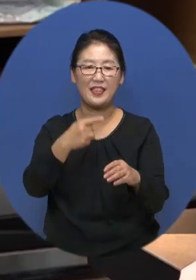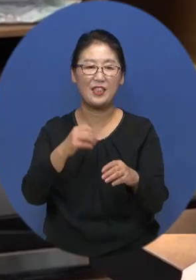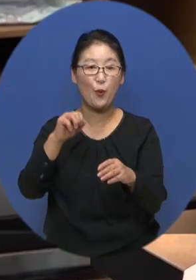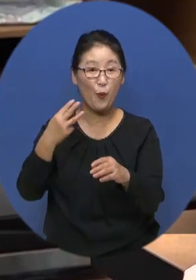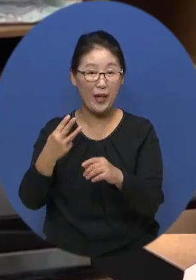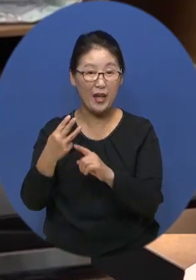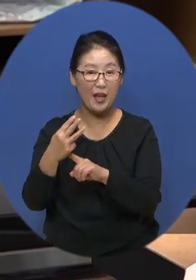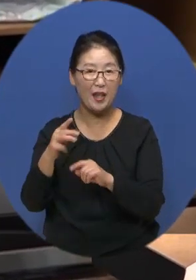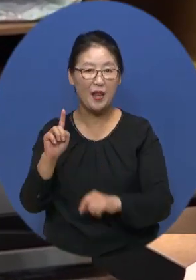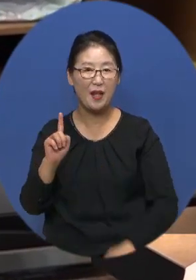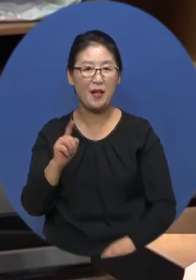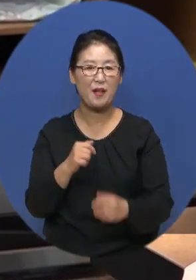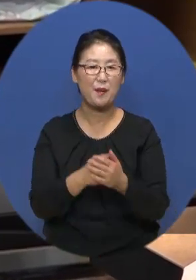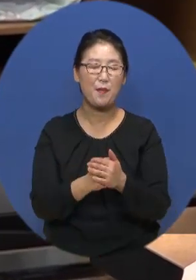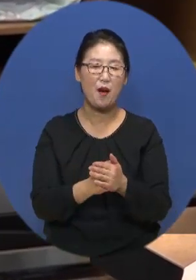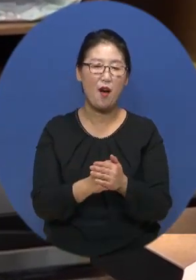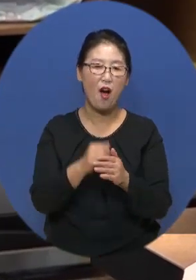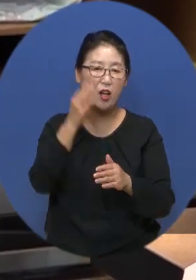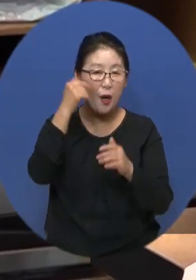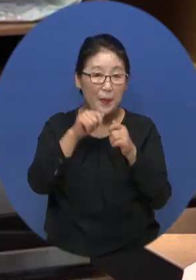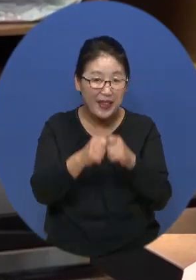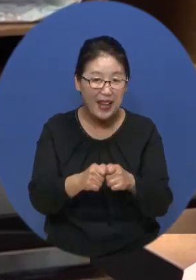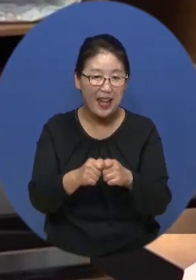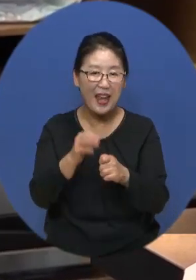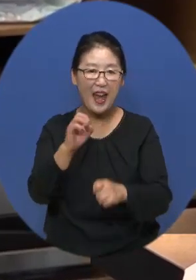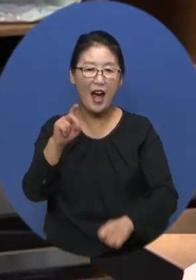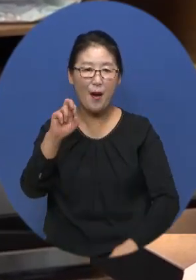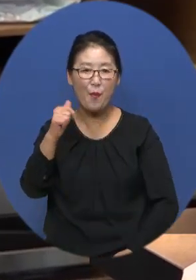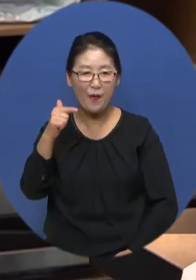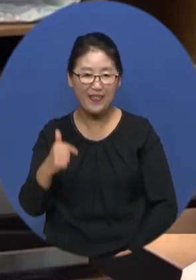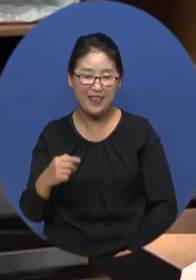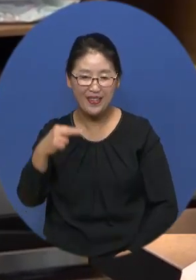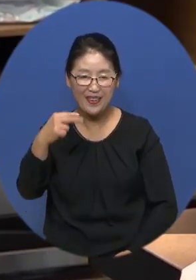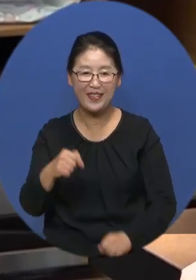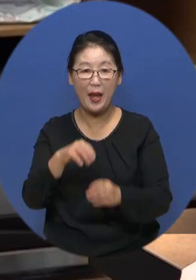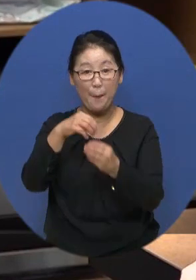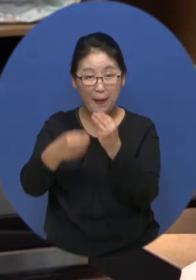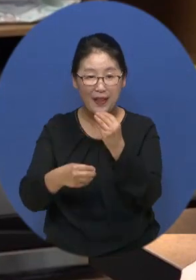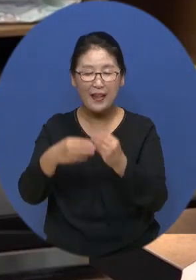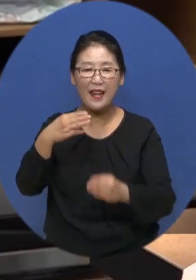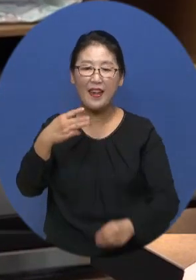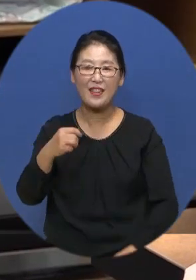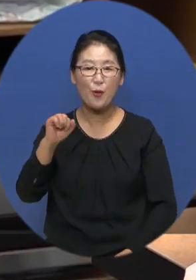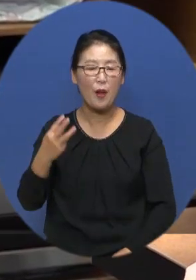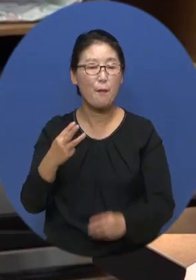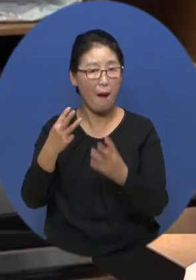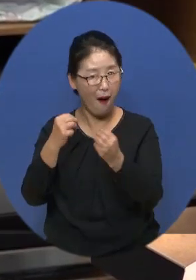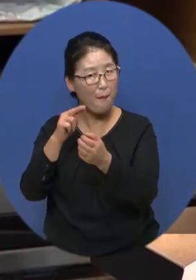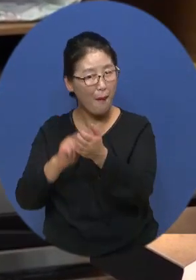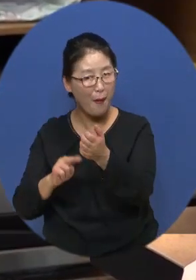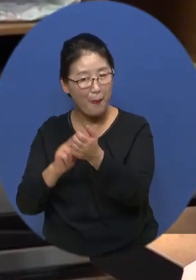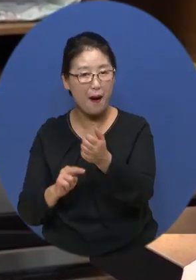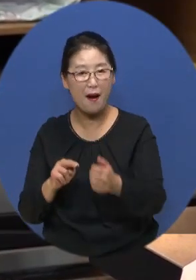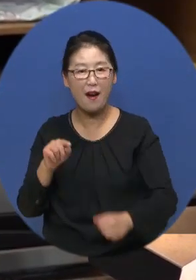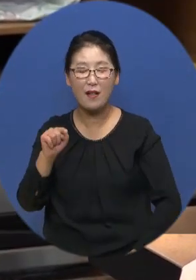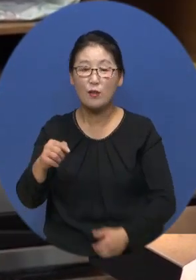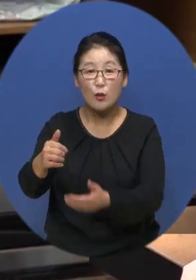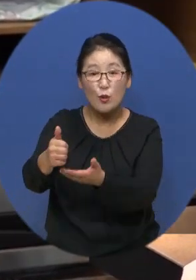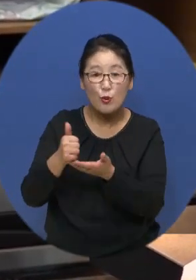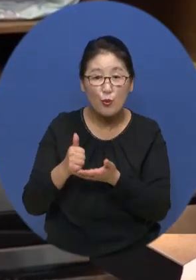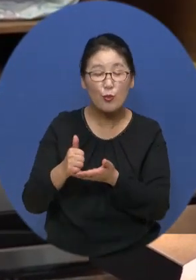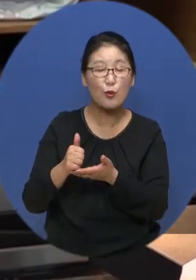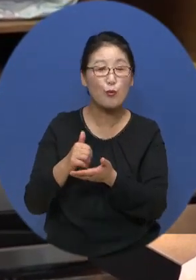트윌이나 아몬드 트윌, 바나나 트윌이 제일 잘 나가요. 네. 하루에 손님은 어느